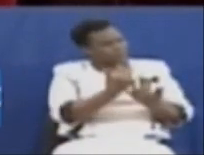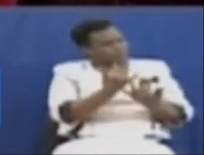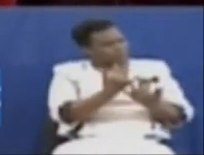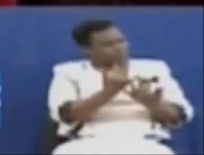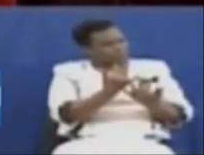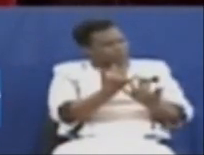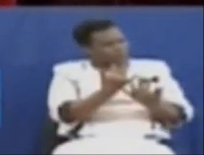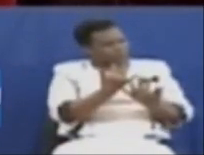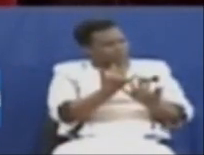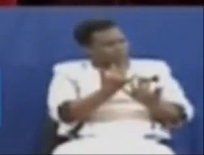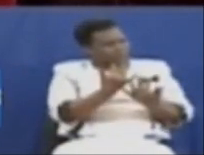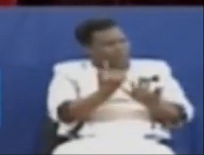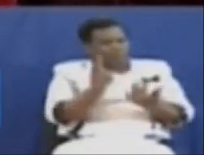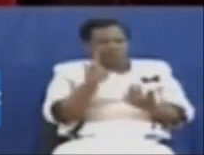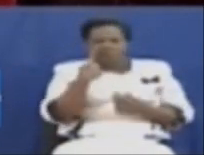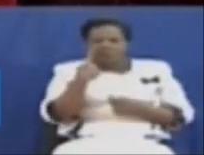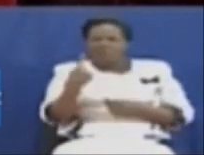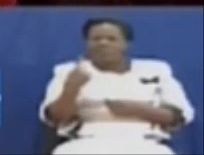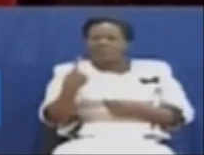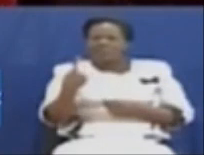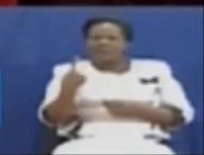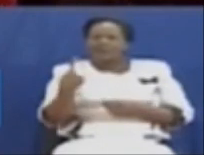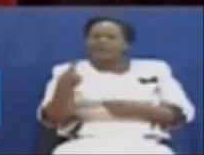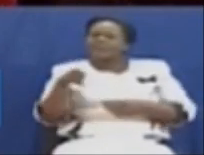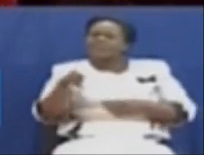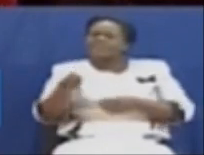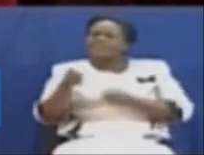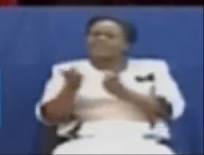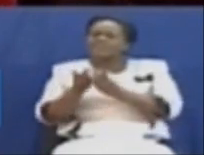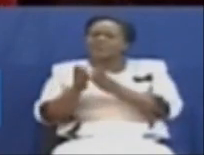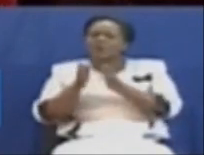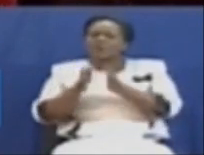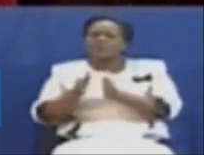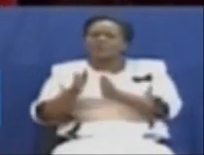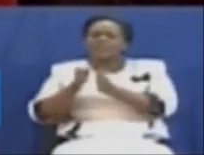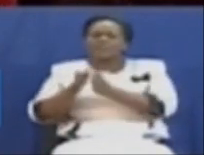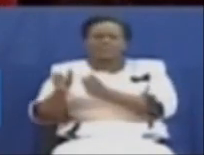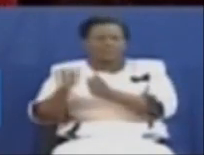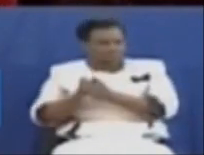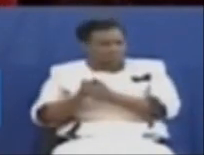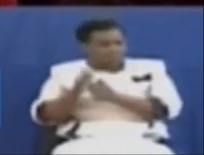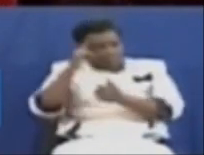kilichofanyika na ukasema ni utaratibu ambao umejiwekea kwa sheria ipi?